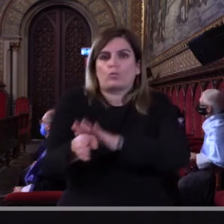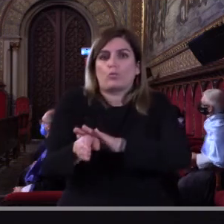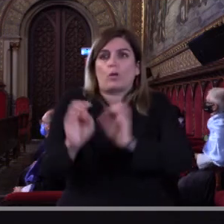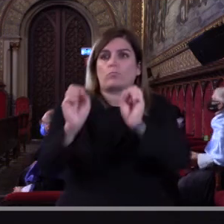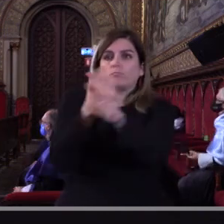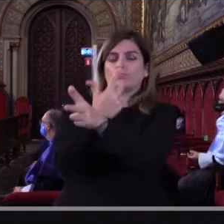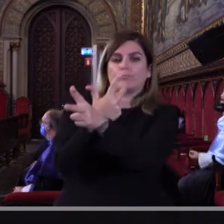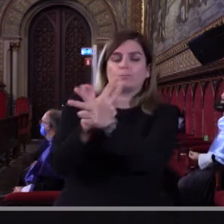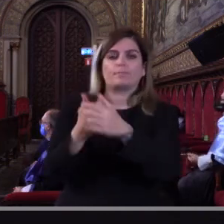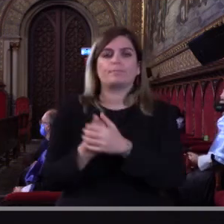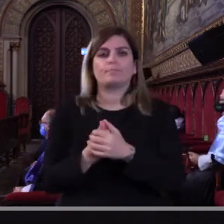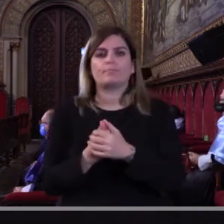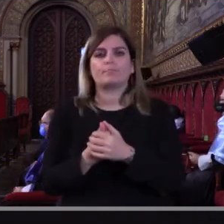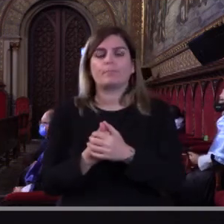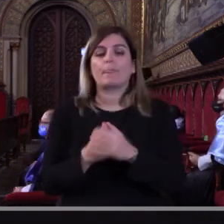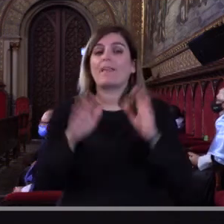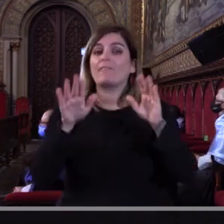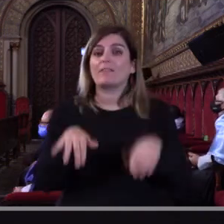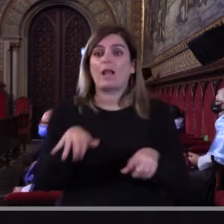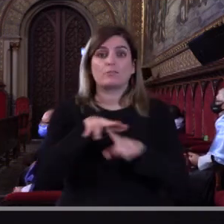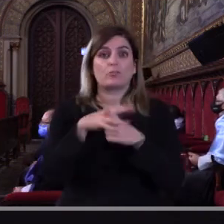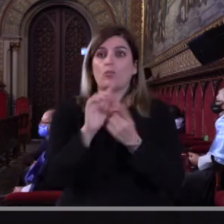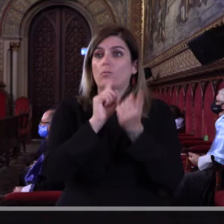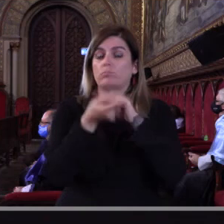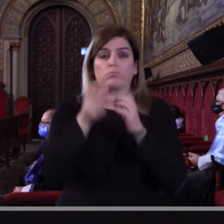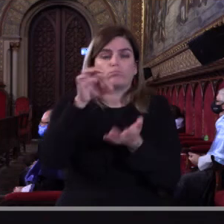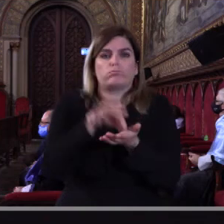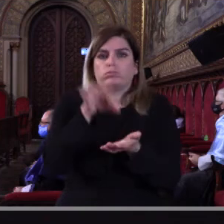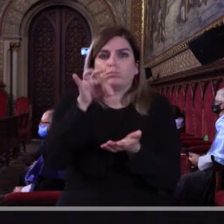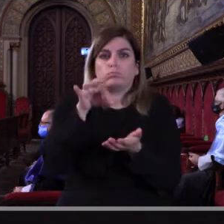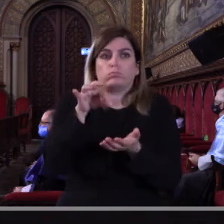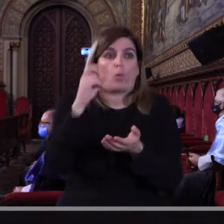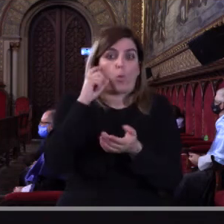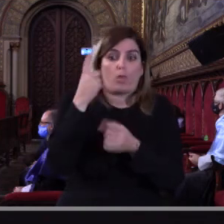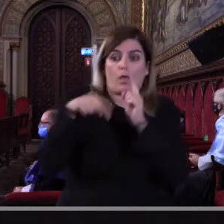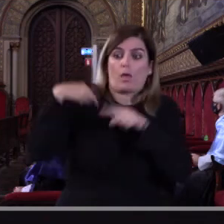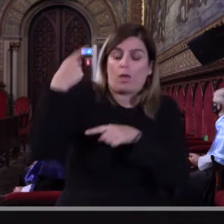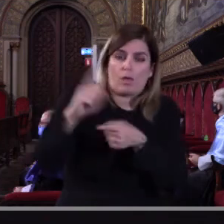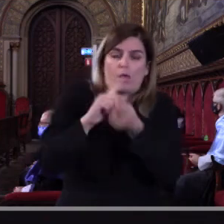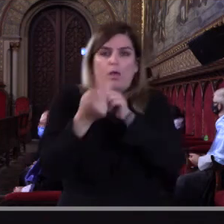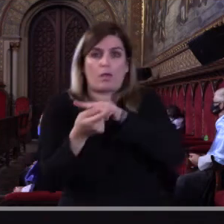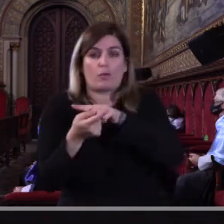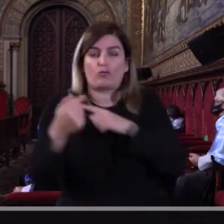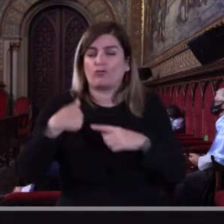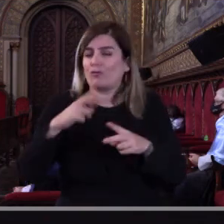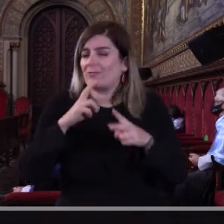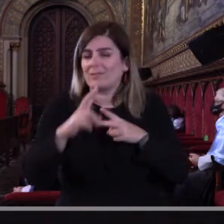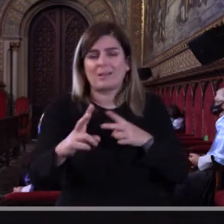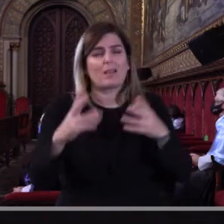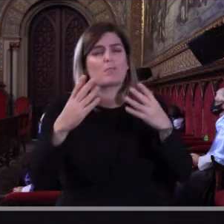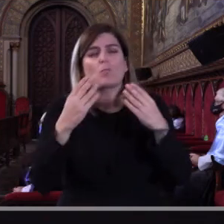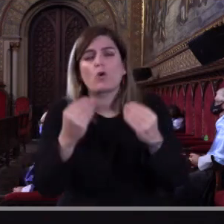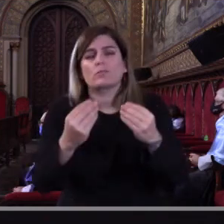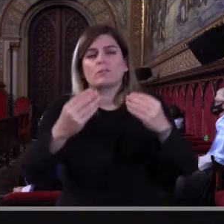virtual. Van canviar d'escenari molt ràpidament, pràcticament d'un dia per l'altre, i mai no em cansaré d'agrair